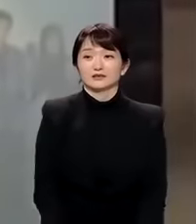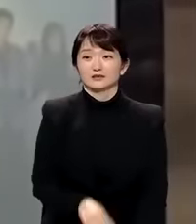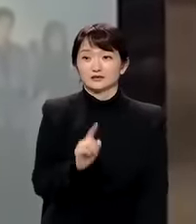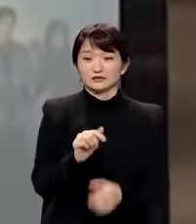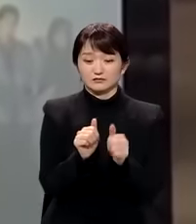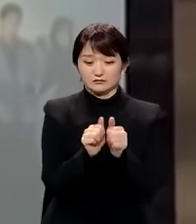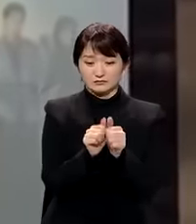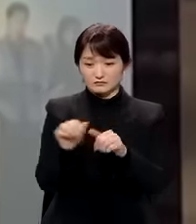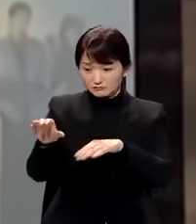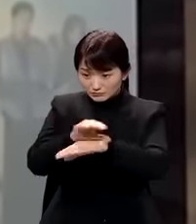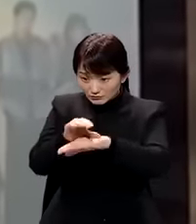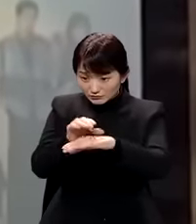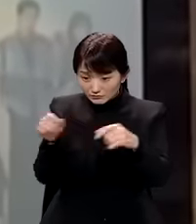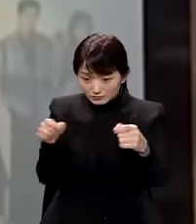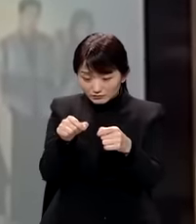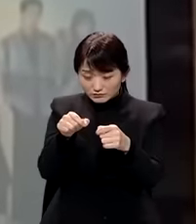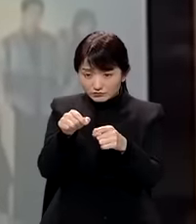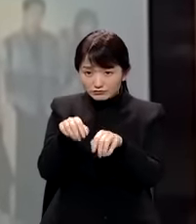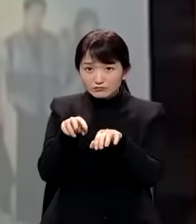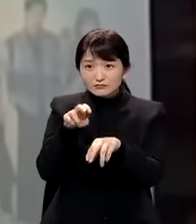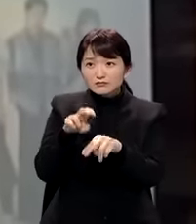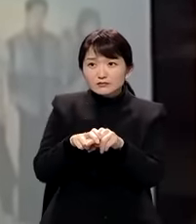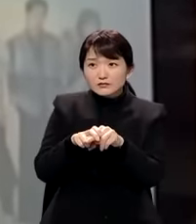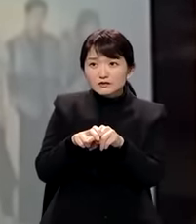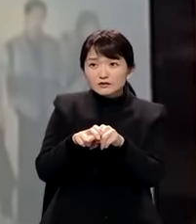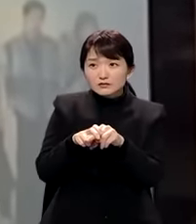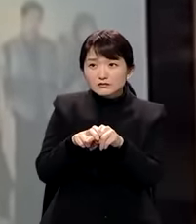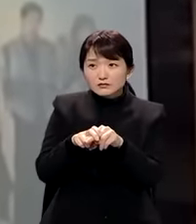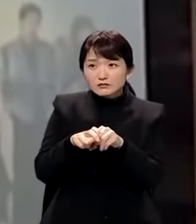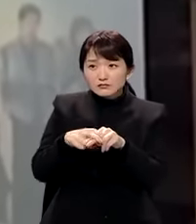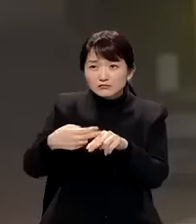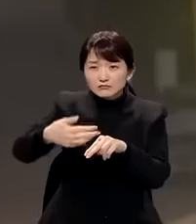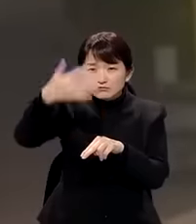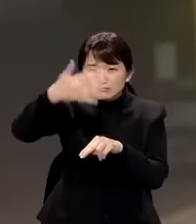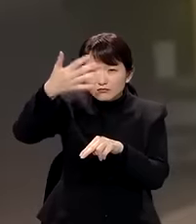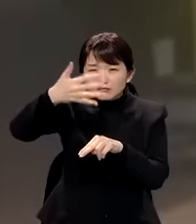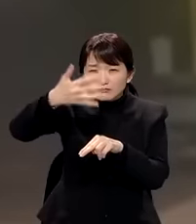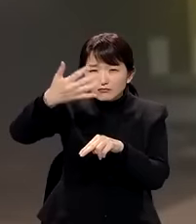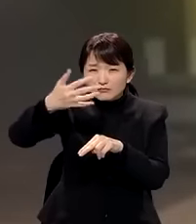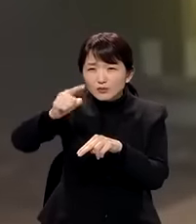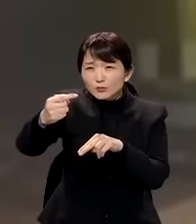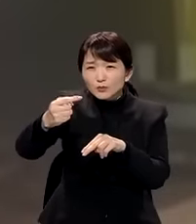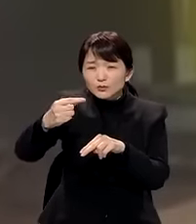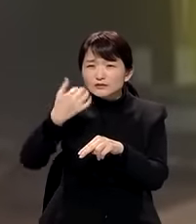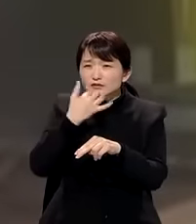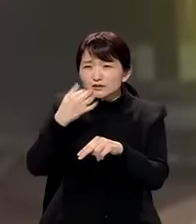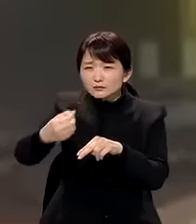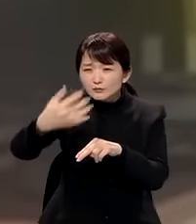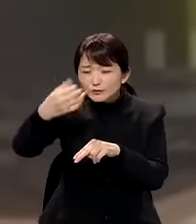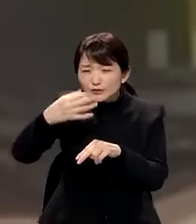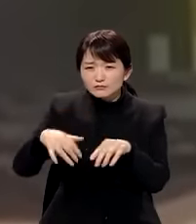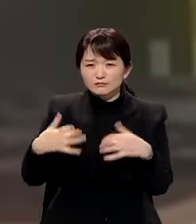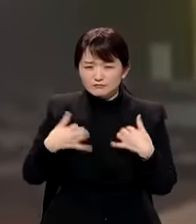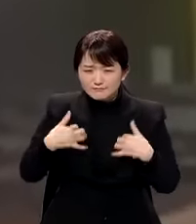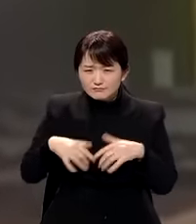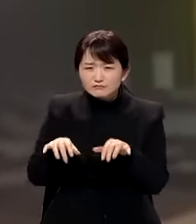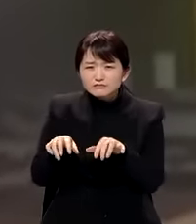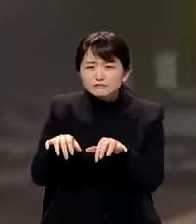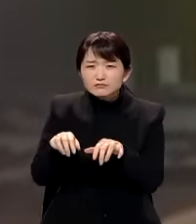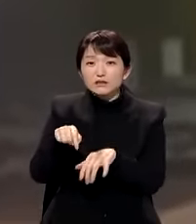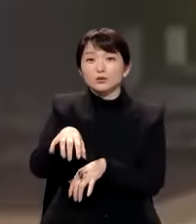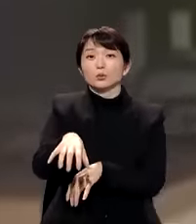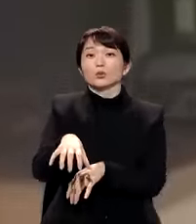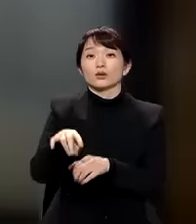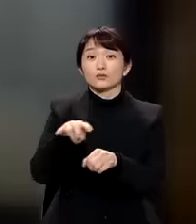남성이 컴퓨터 앞에 앉아서 있는데 자 화려한 그래픽의 화면 바로 뿅뿅뿅뿅 게임하고 있습니다 자 문제는 이곳 바로